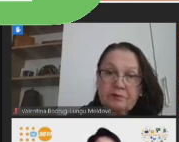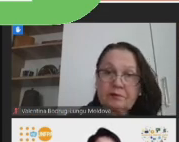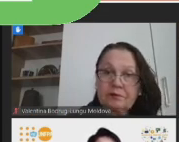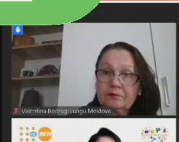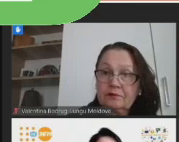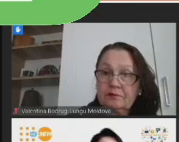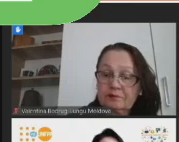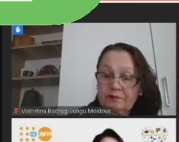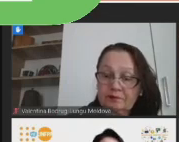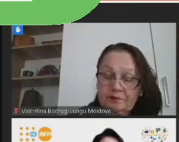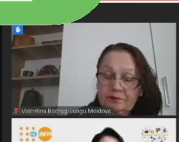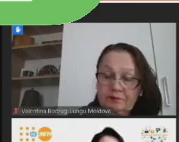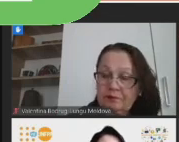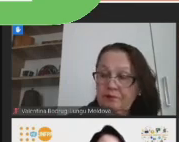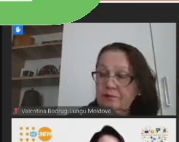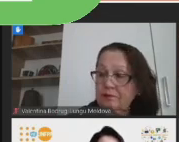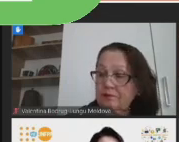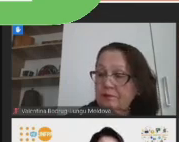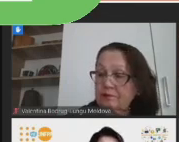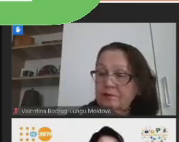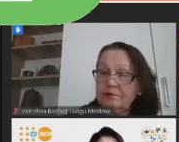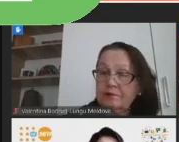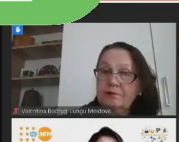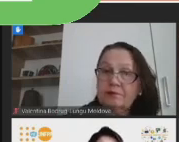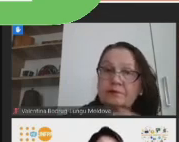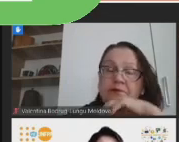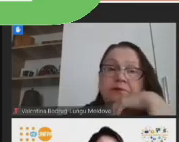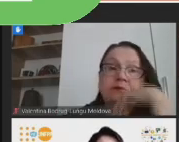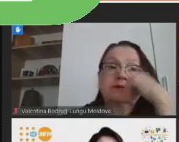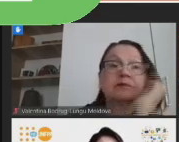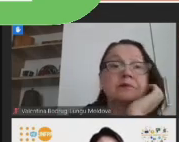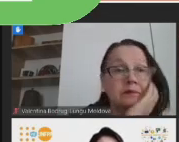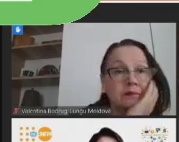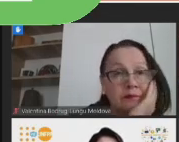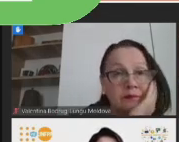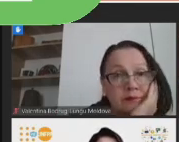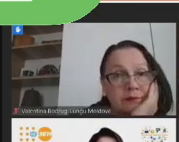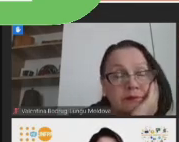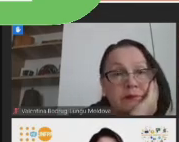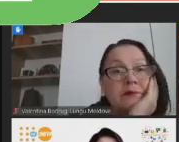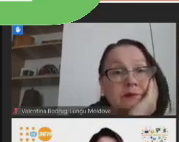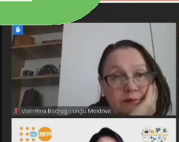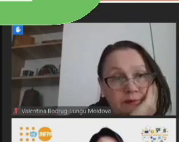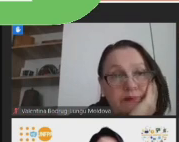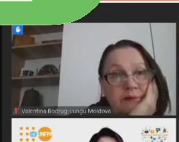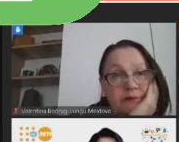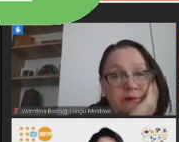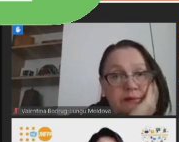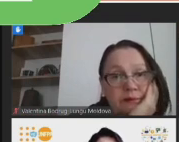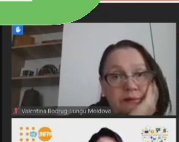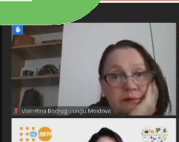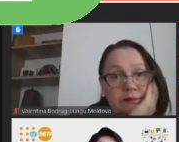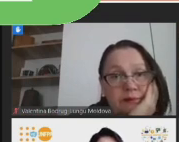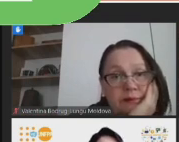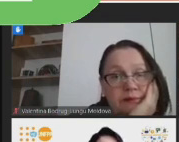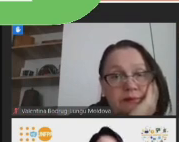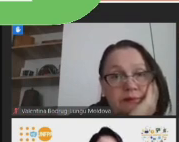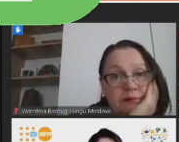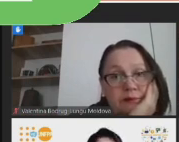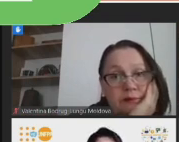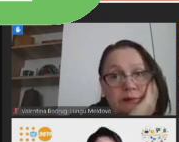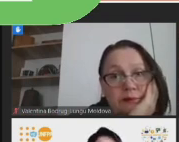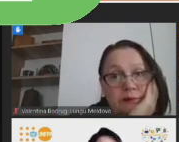indicat. Aș vrea să invit pe doamna Elena Madan, care este director la Terre de Zom, este o